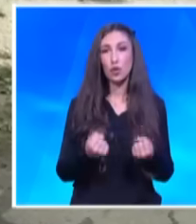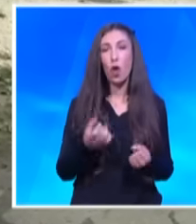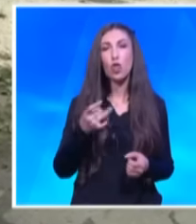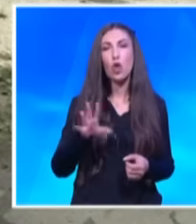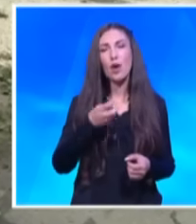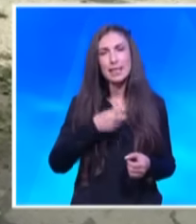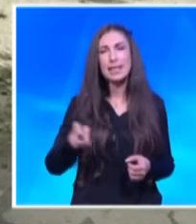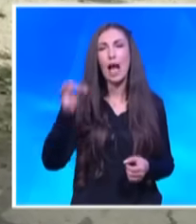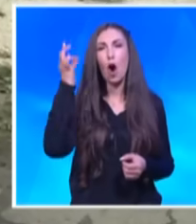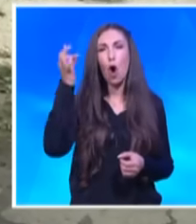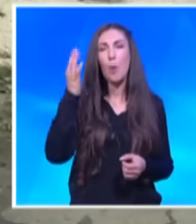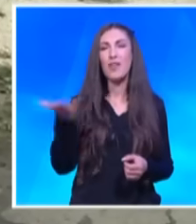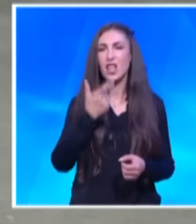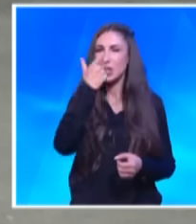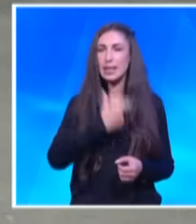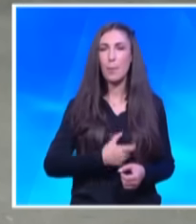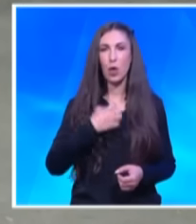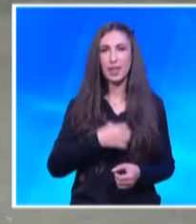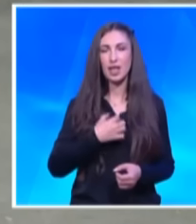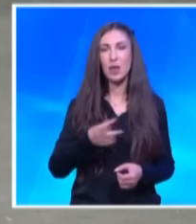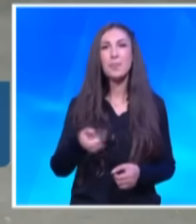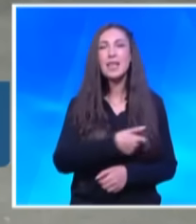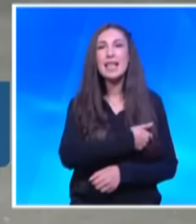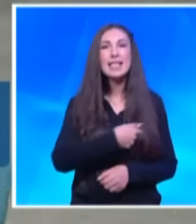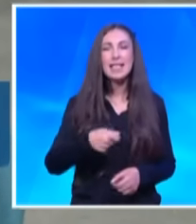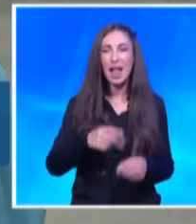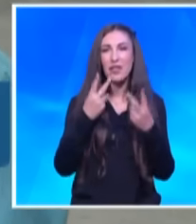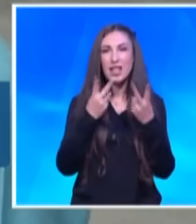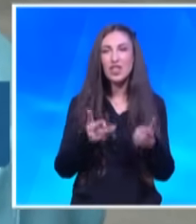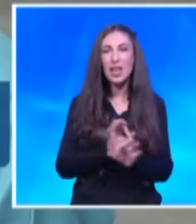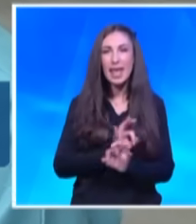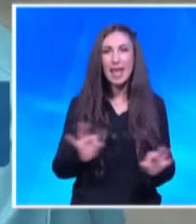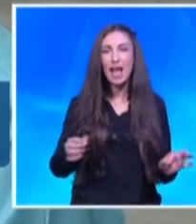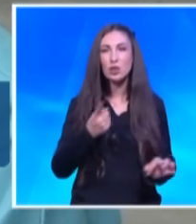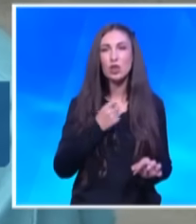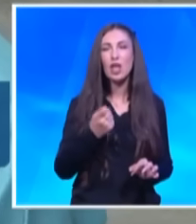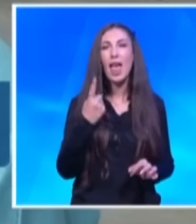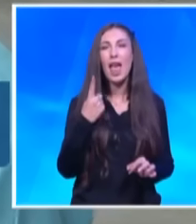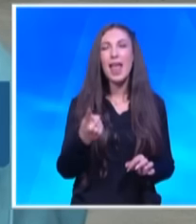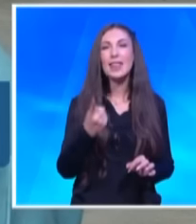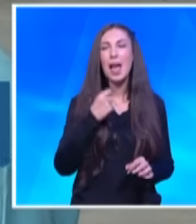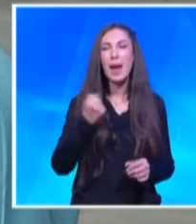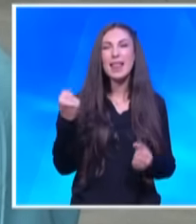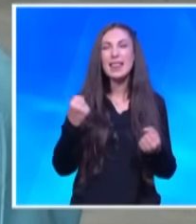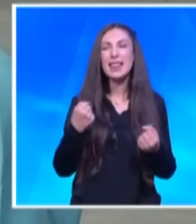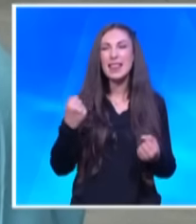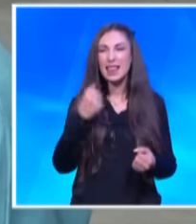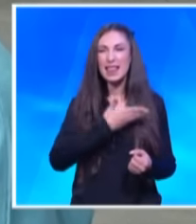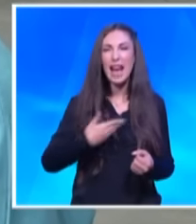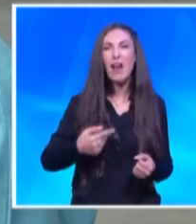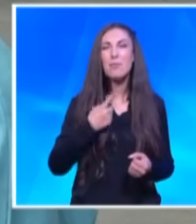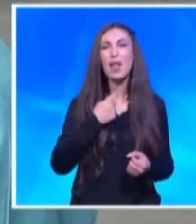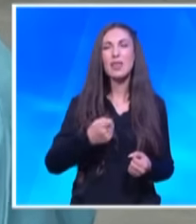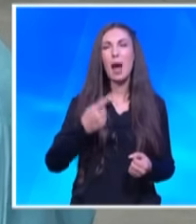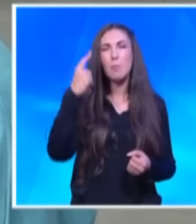изведено от кома и диша самостоятелно. От изследванията се личи, че е една политравма на целия организъм. Засегнат е мозък,